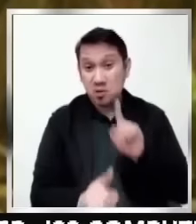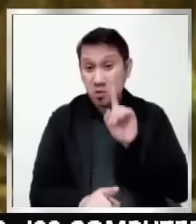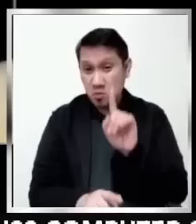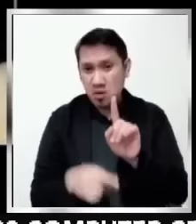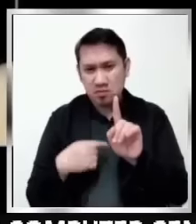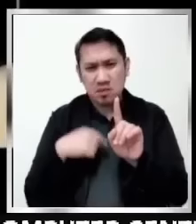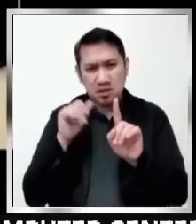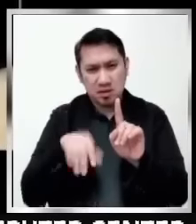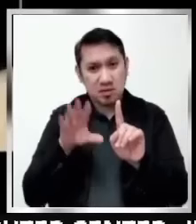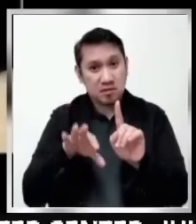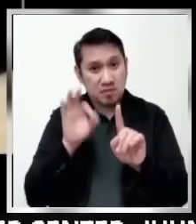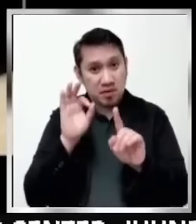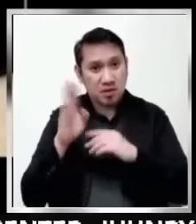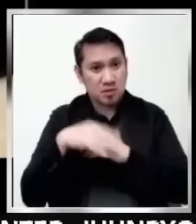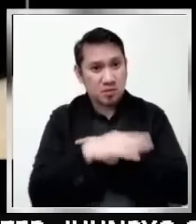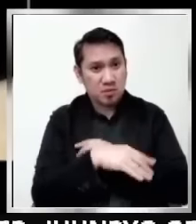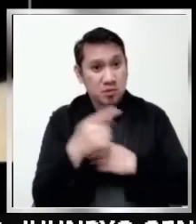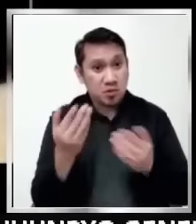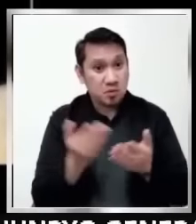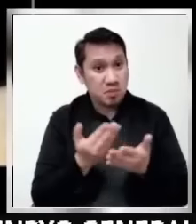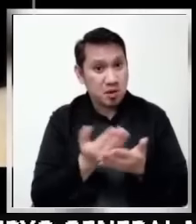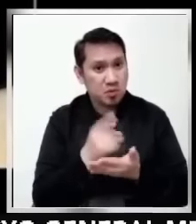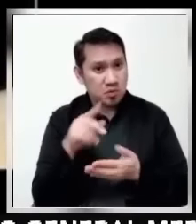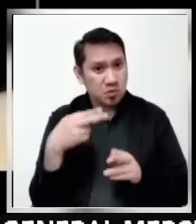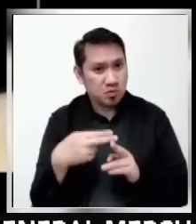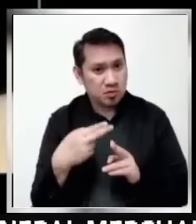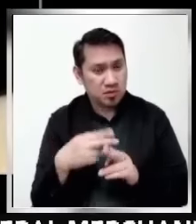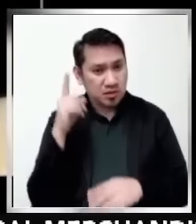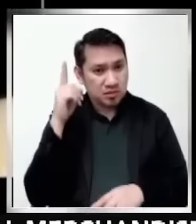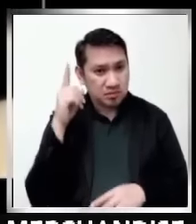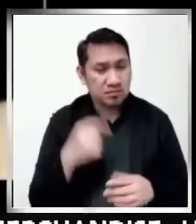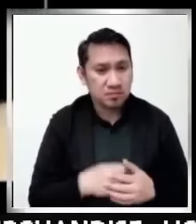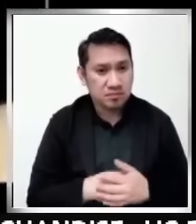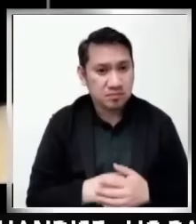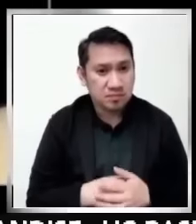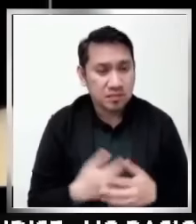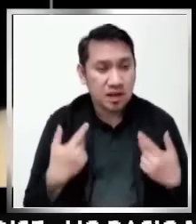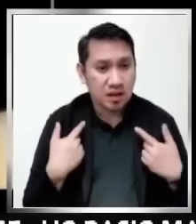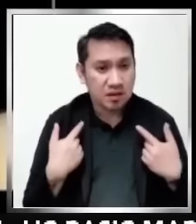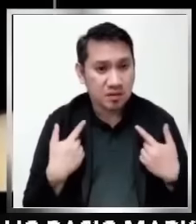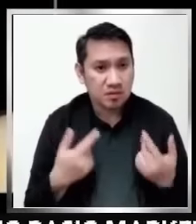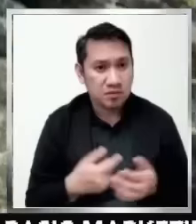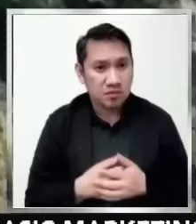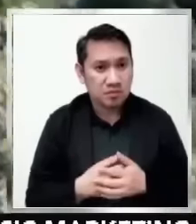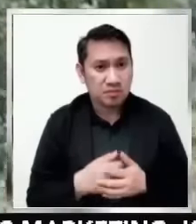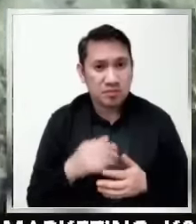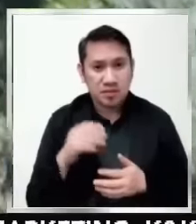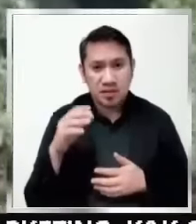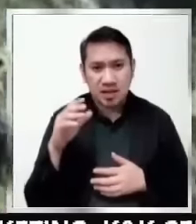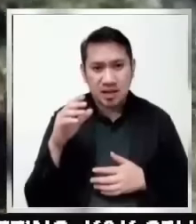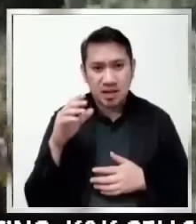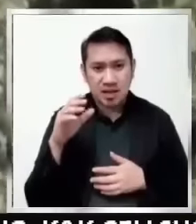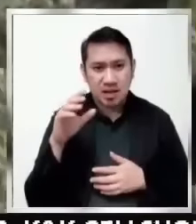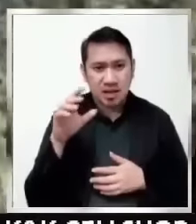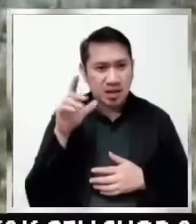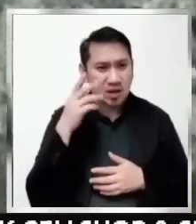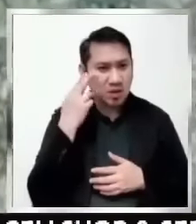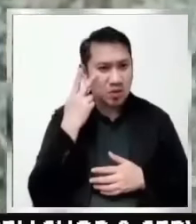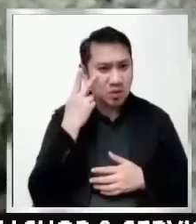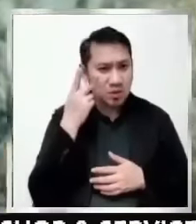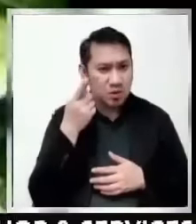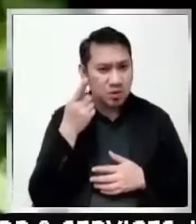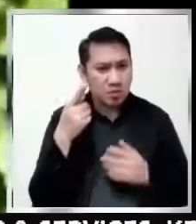sa Bohol. Ang bagong isda na may scientific name na Inistius bakunawa ay may common name naman na Eclipse Spot Razor Wrasse. Ang mga wrasse ang isa sa